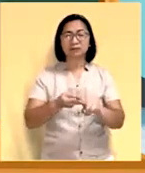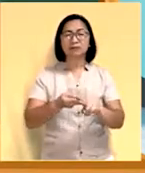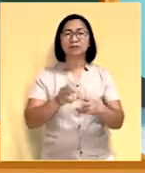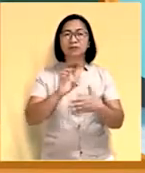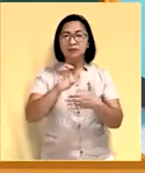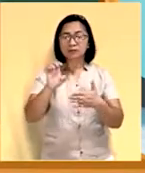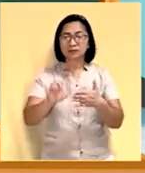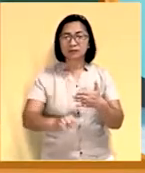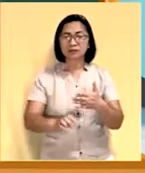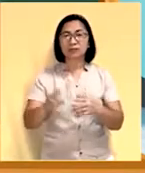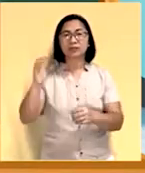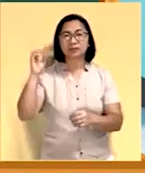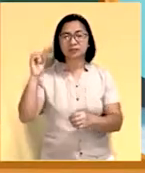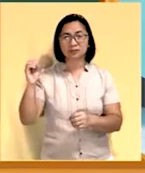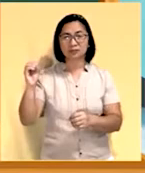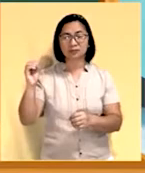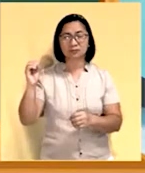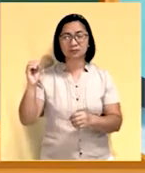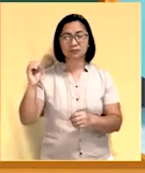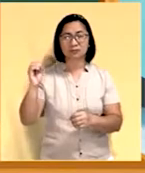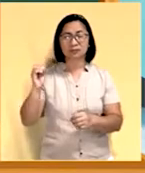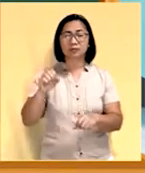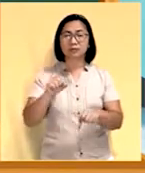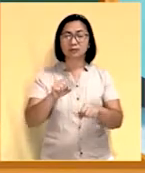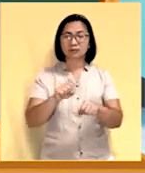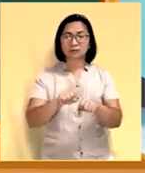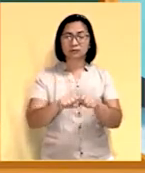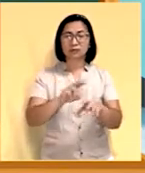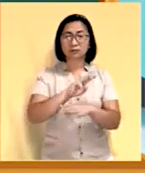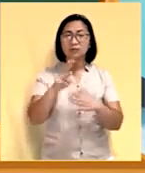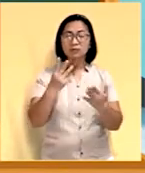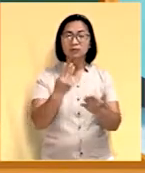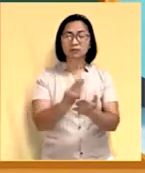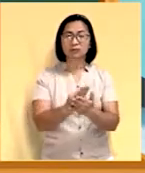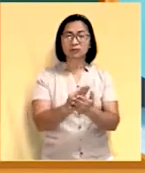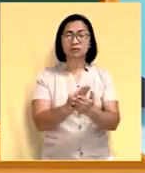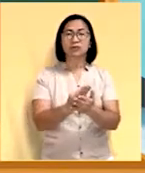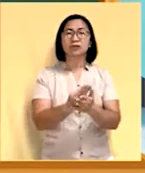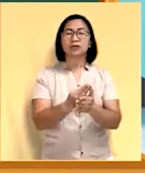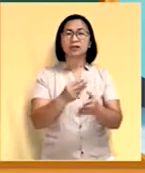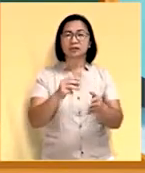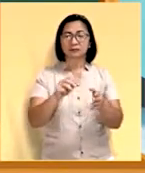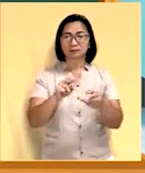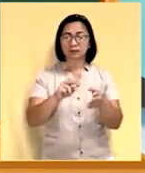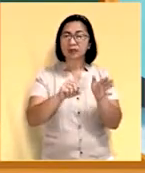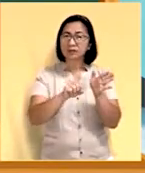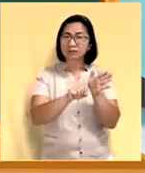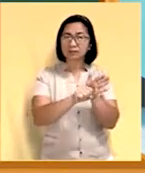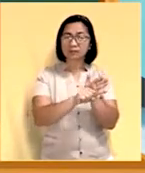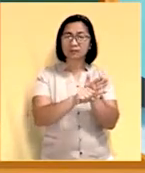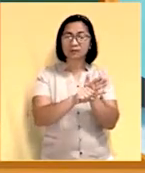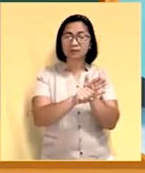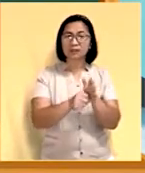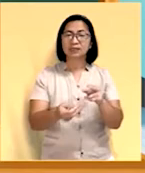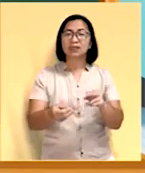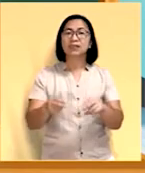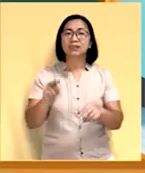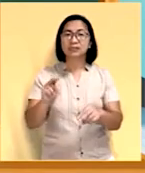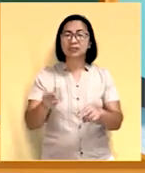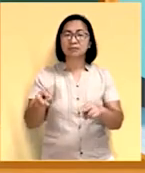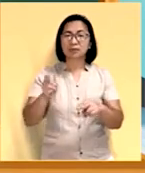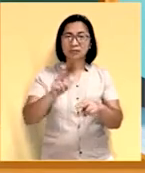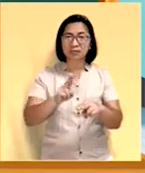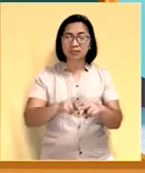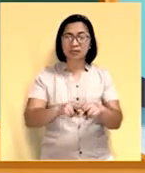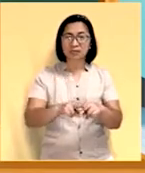na nagtatapos sa 0. Upang gawing whole ang isang subtrahend, kailangang magdagdag